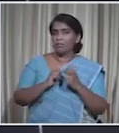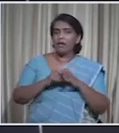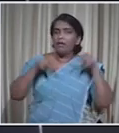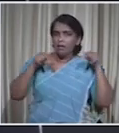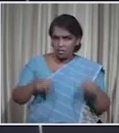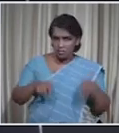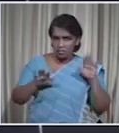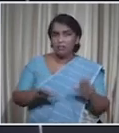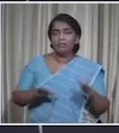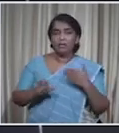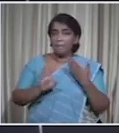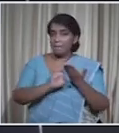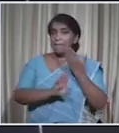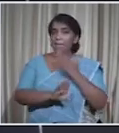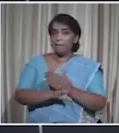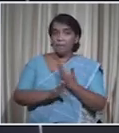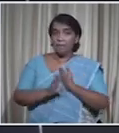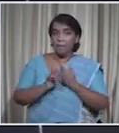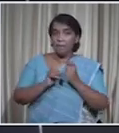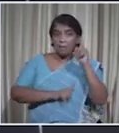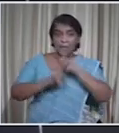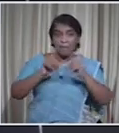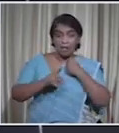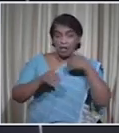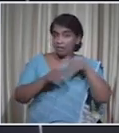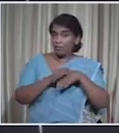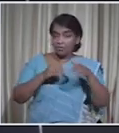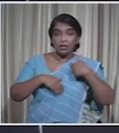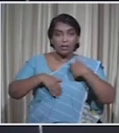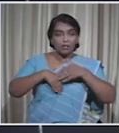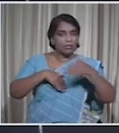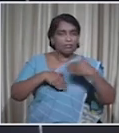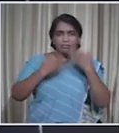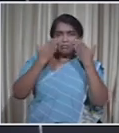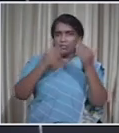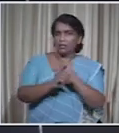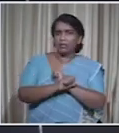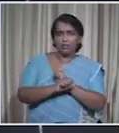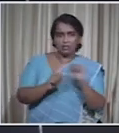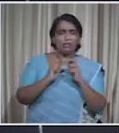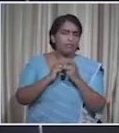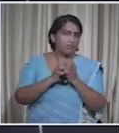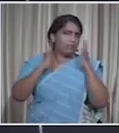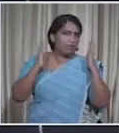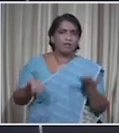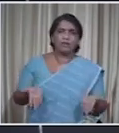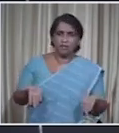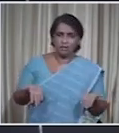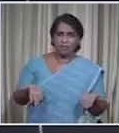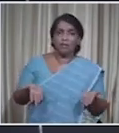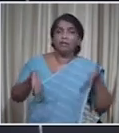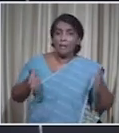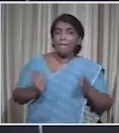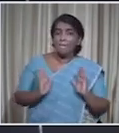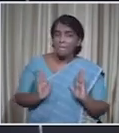තියෙන්නේ අපි මීට ඉස්සෙල්ලා මගේ පාර්ලිමේන්තු ජීවිතේවත් මගේ කාලෙවත් නොදැක්ක සිදුවීම් වගේක් අද මේක